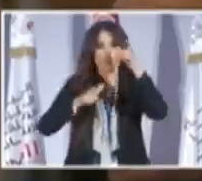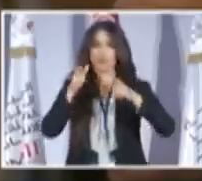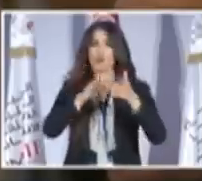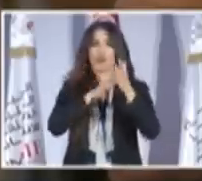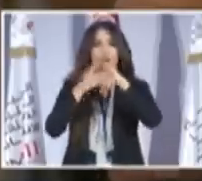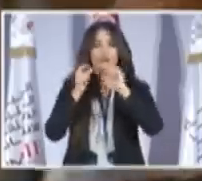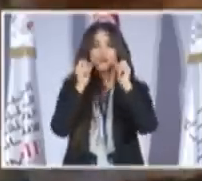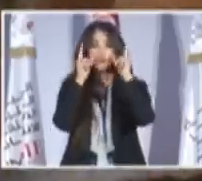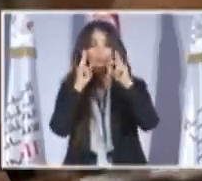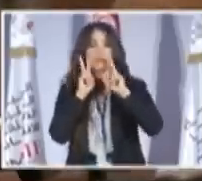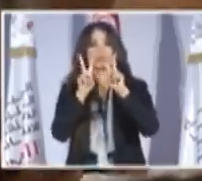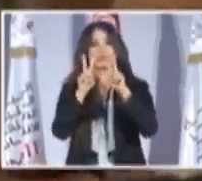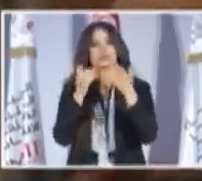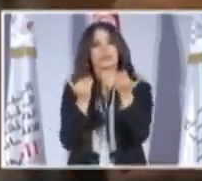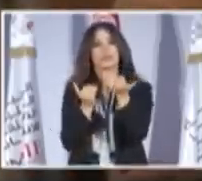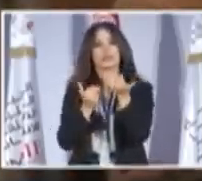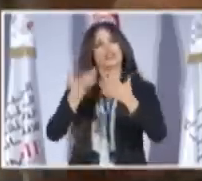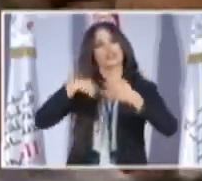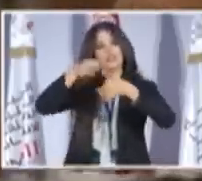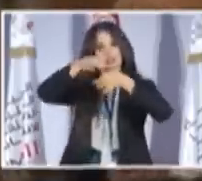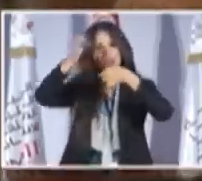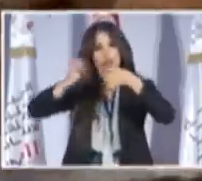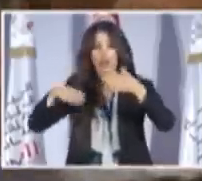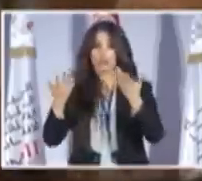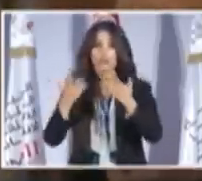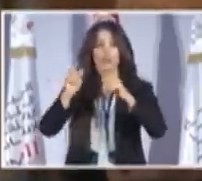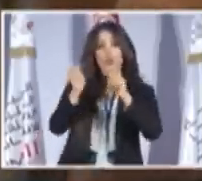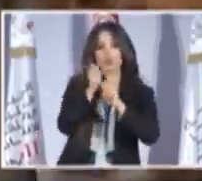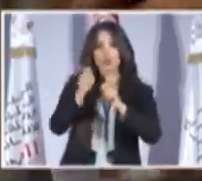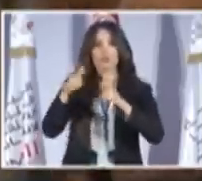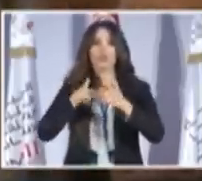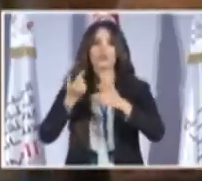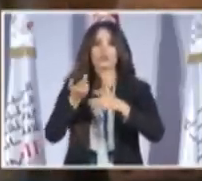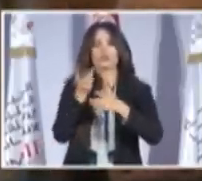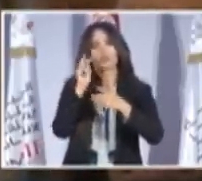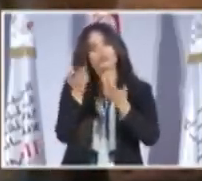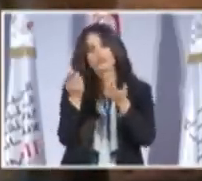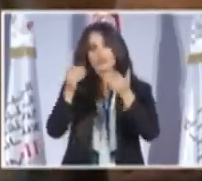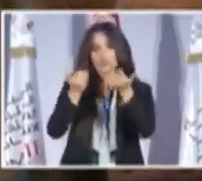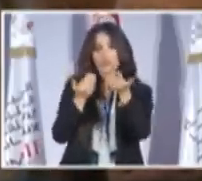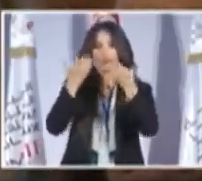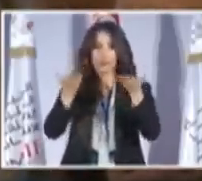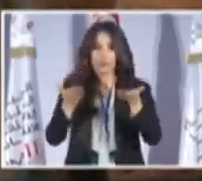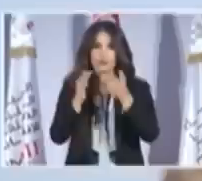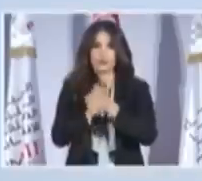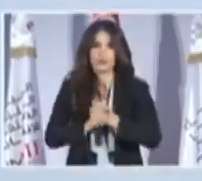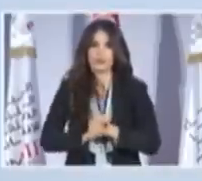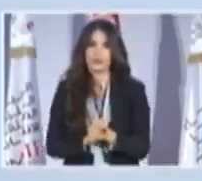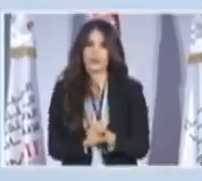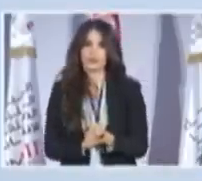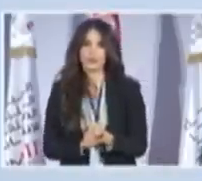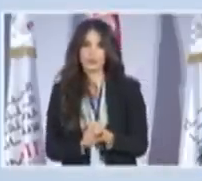النص النهار غدوه من المفروض تكون النتائج حضرته كامل كمان وصل الى تقريبا وشكرا